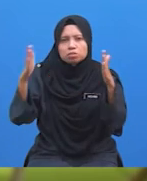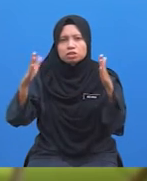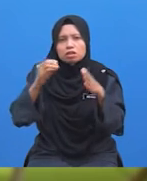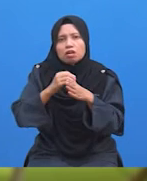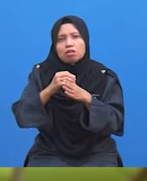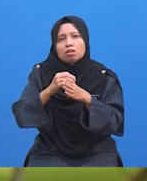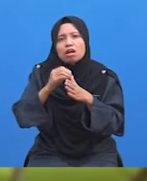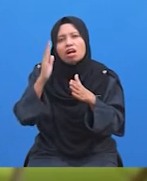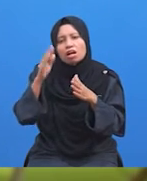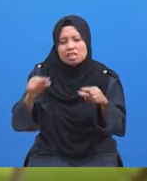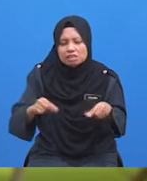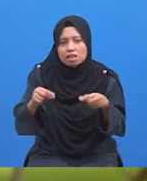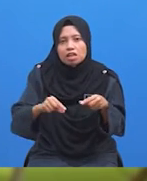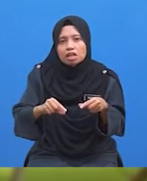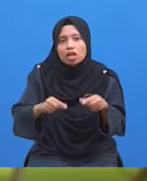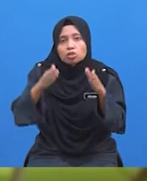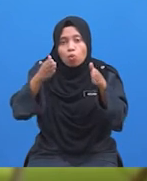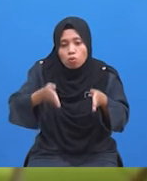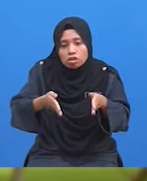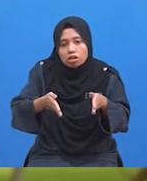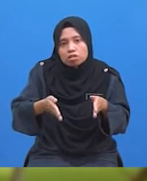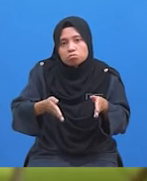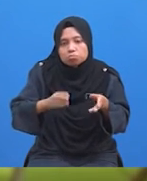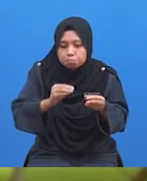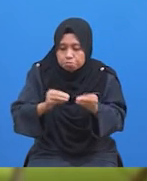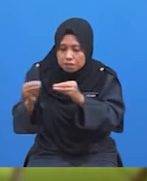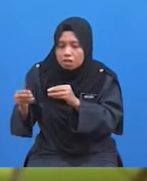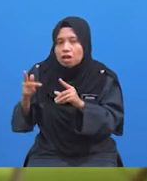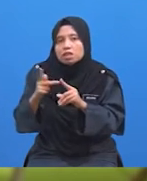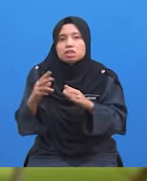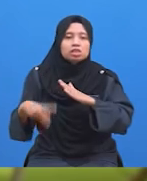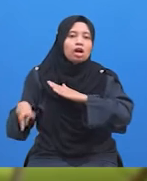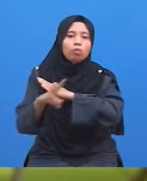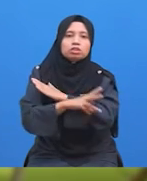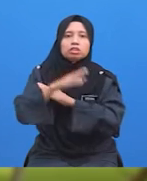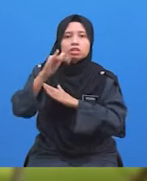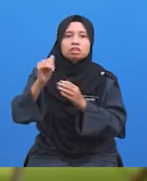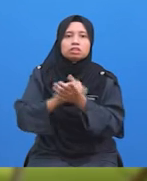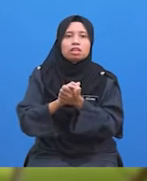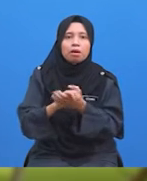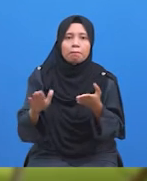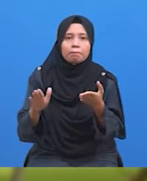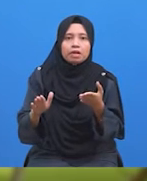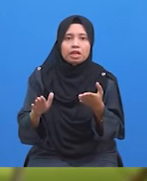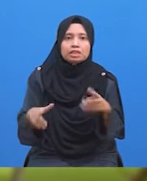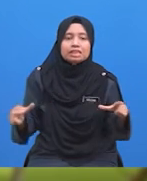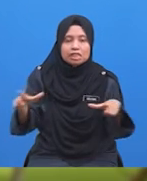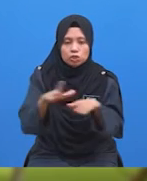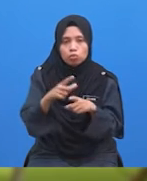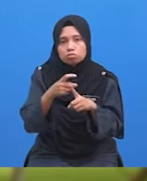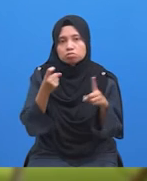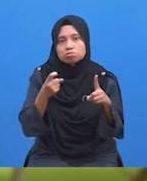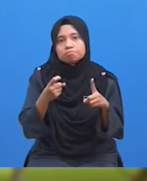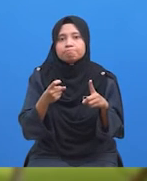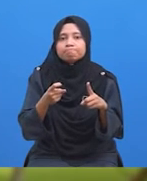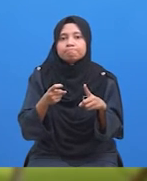akan menggalakkan penduduk berpindah ke kawasan yang lebih selamat terlindung dari pada